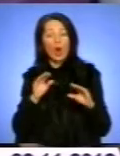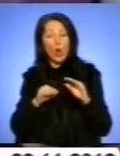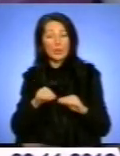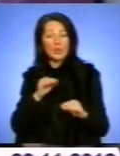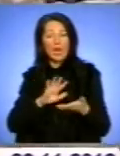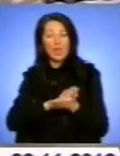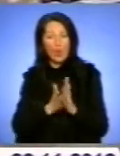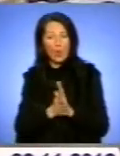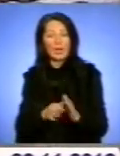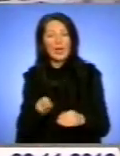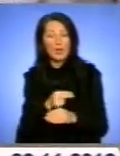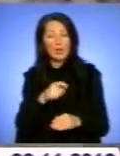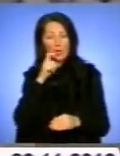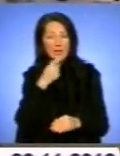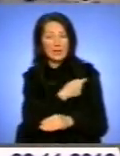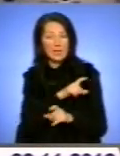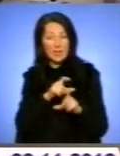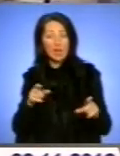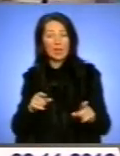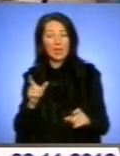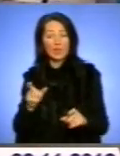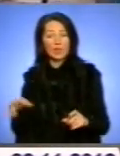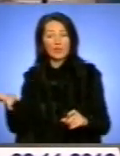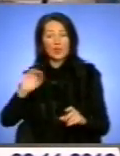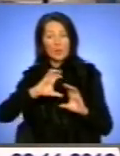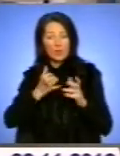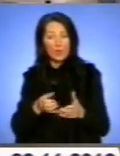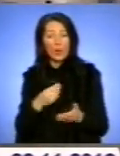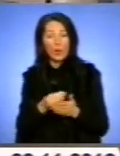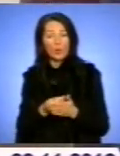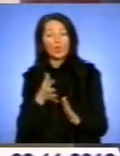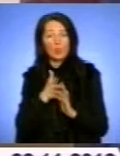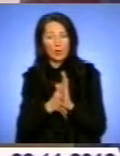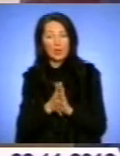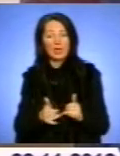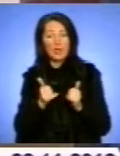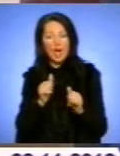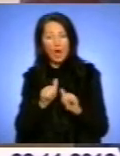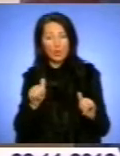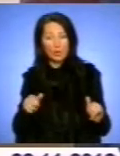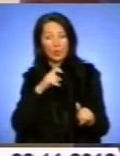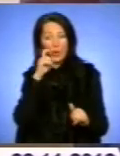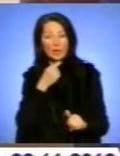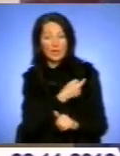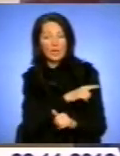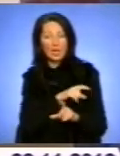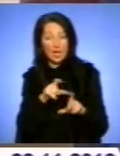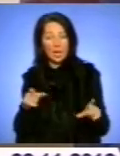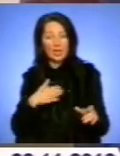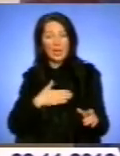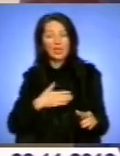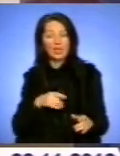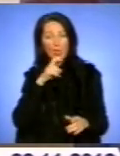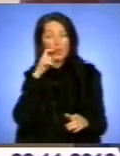з усього світу. А от кошти від страхової медицини підуть на розвиток вітчизняних клінік. Наші провідні клініки можуть і повинні